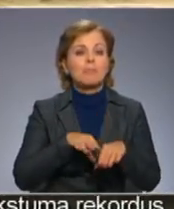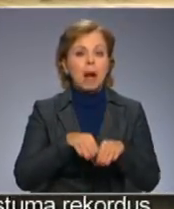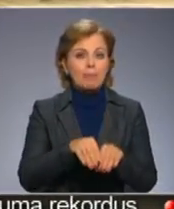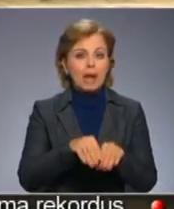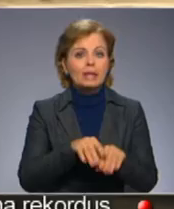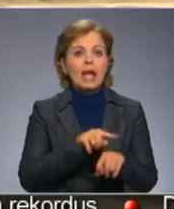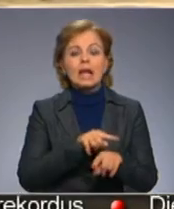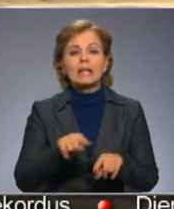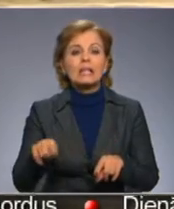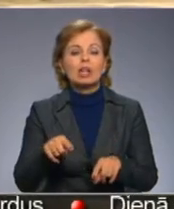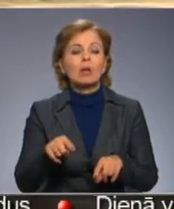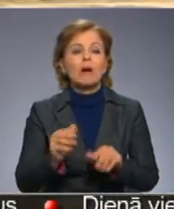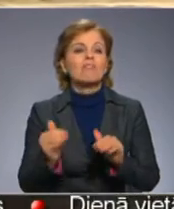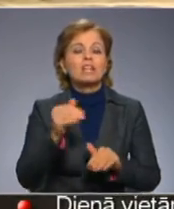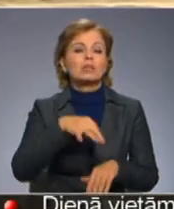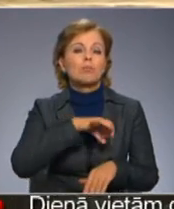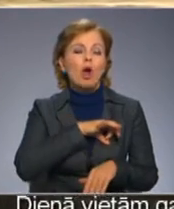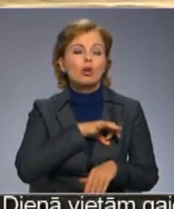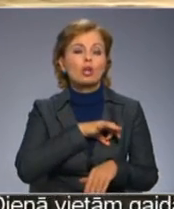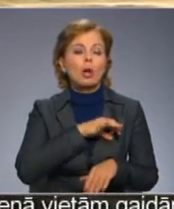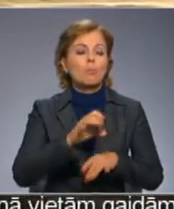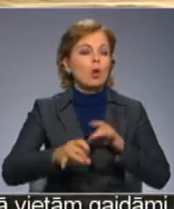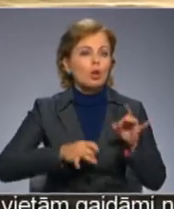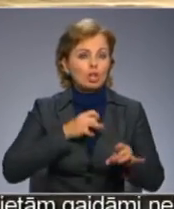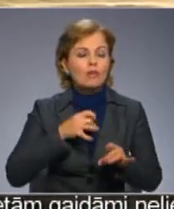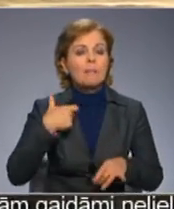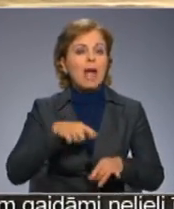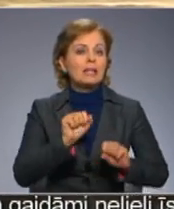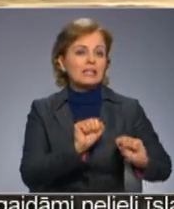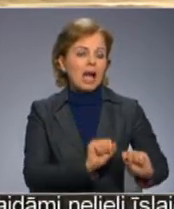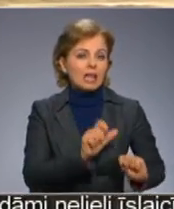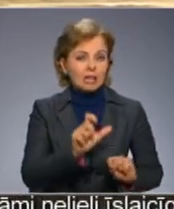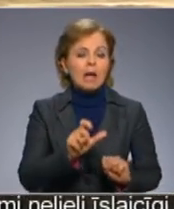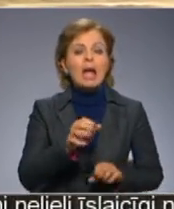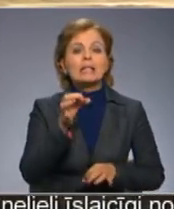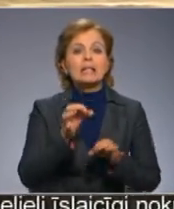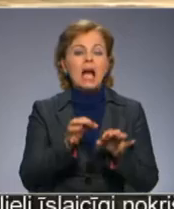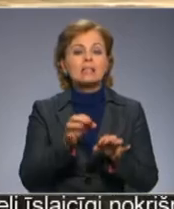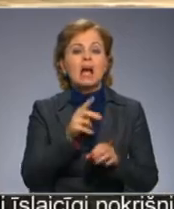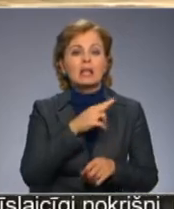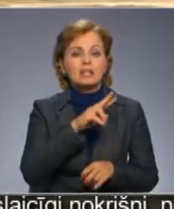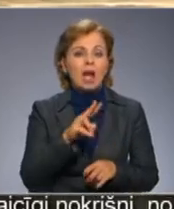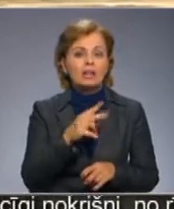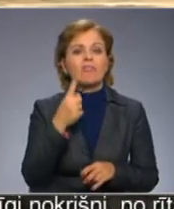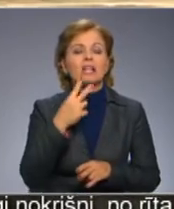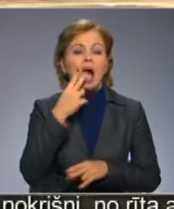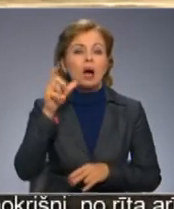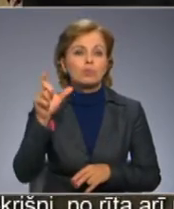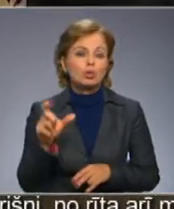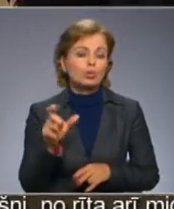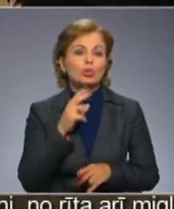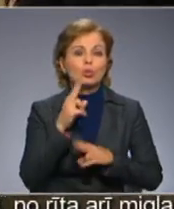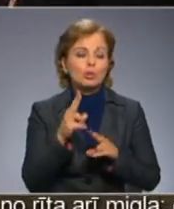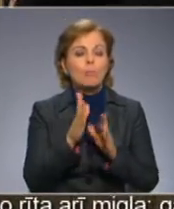šim virsprokurora protestam un meitenītes aizstāvju sūdzībai tiesa skatīja arī vienu apsūdzētā sūdzību, kurā viņš lūdz